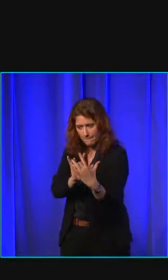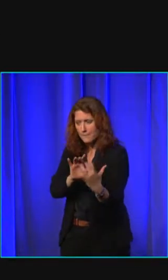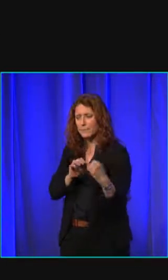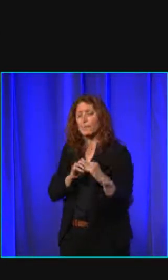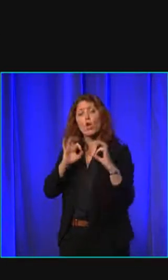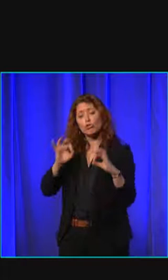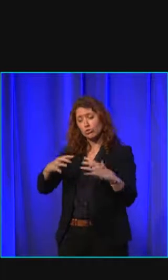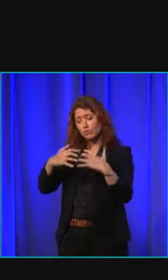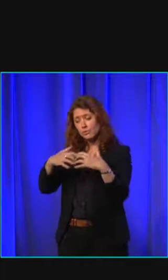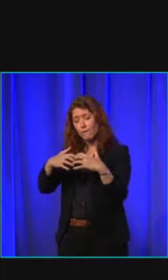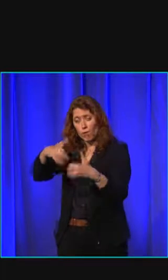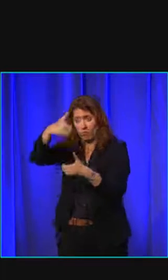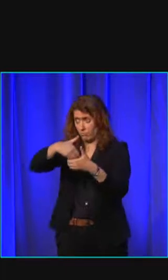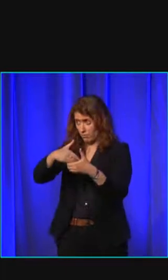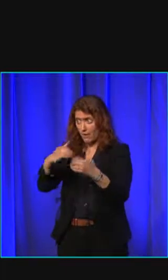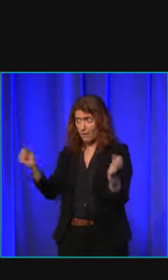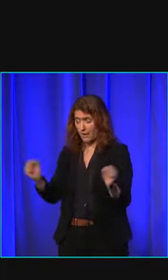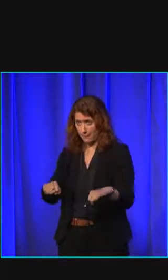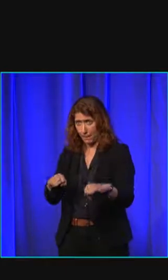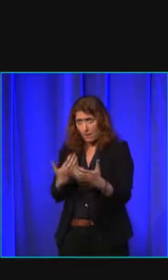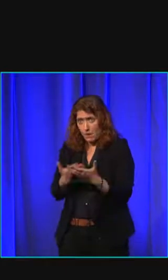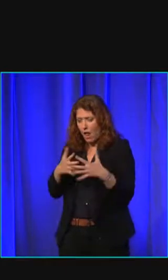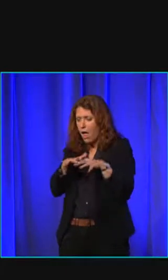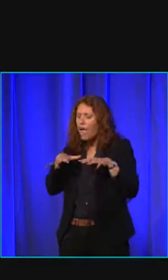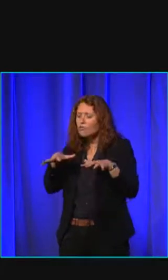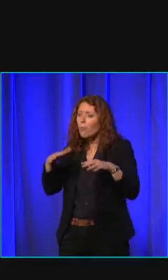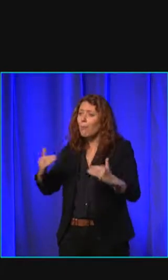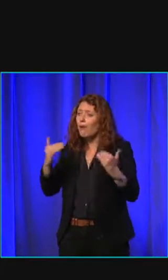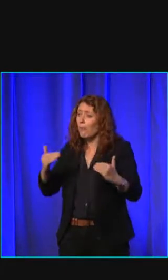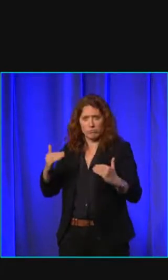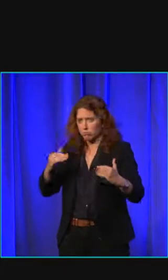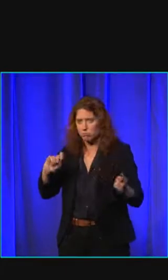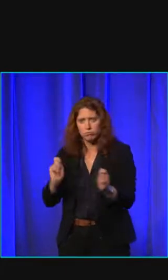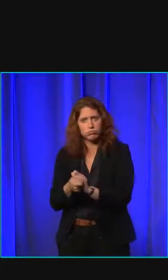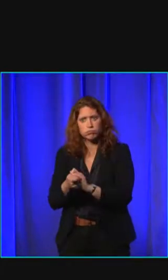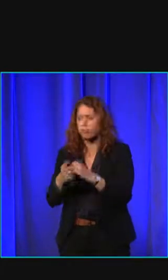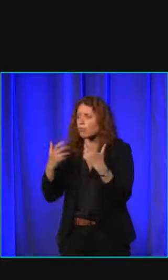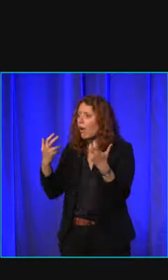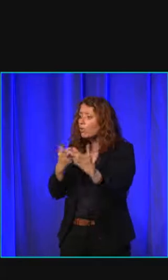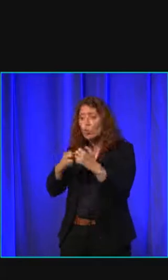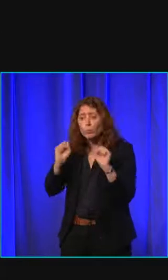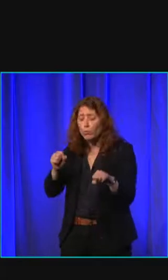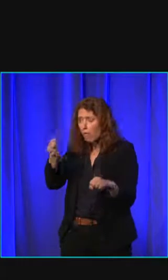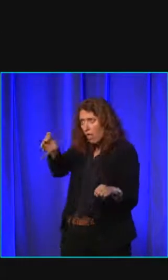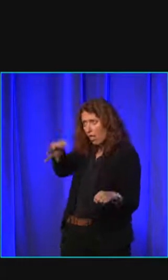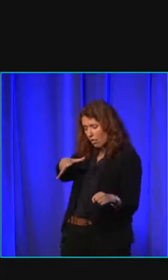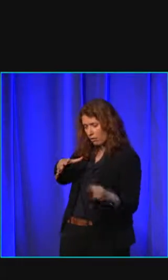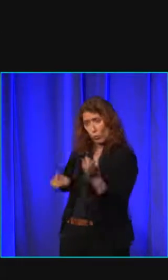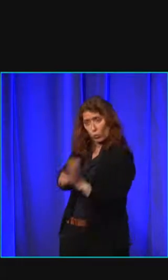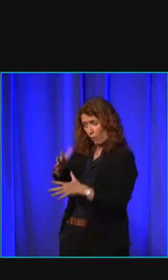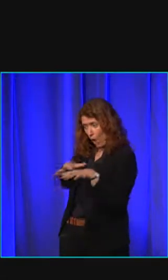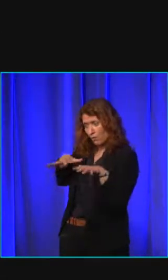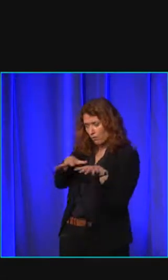a la possibilité de reconfigurer ses réseaux, c'est-à-dire soit de créer de nouveaux réseaux,